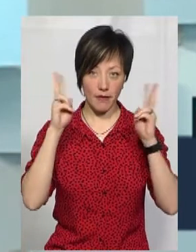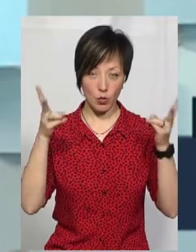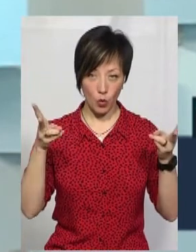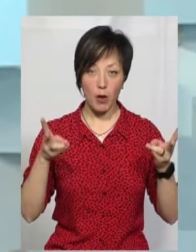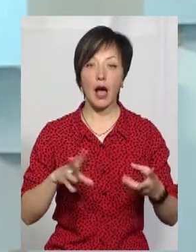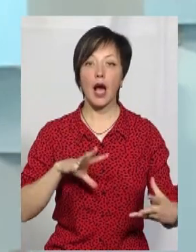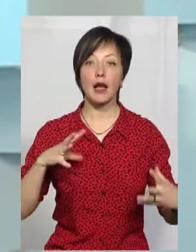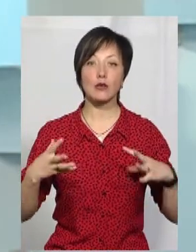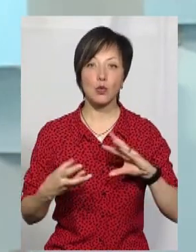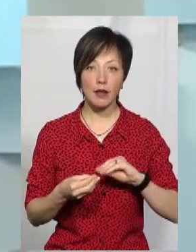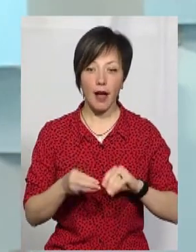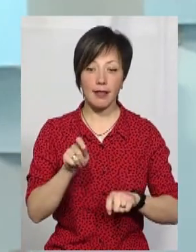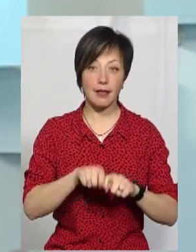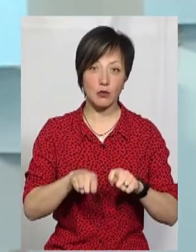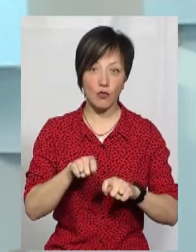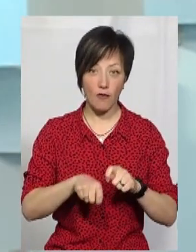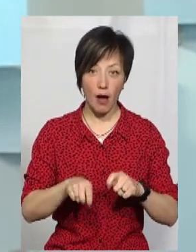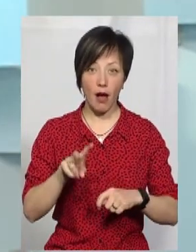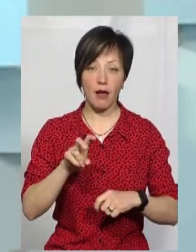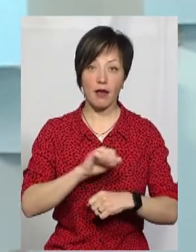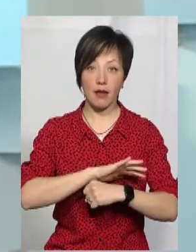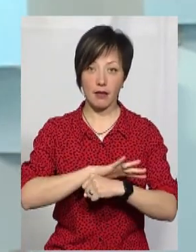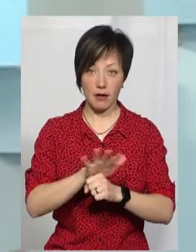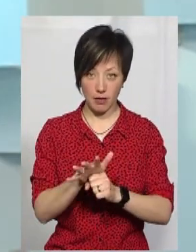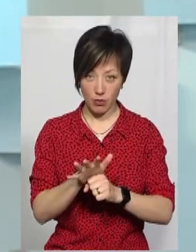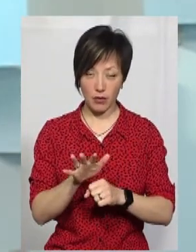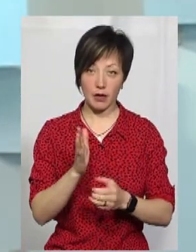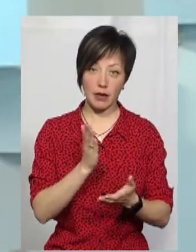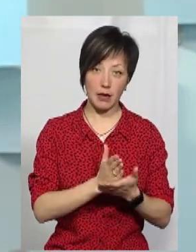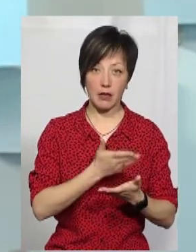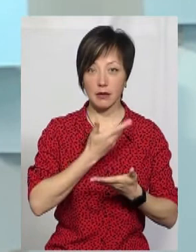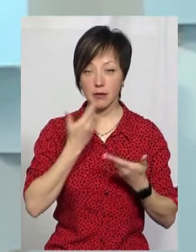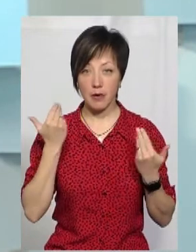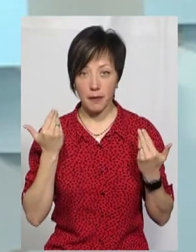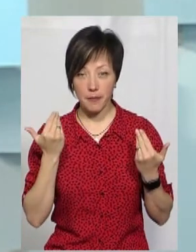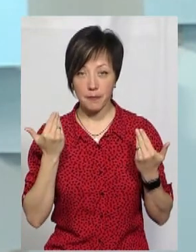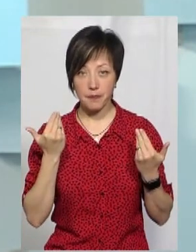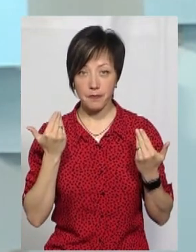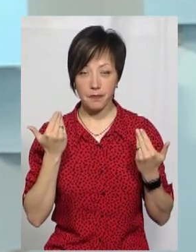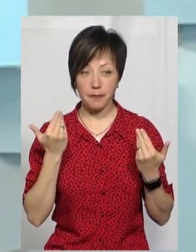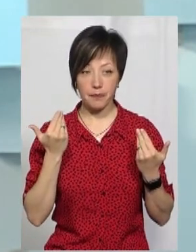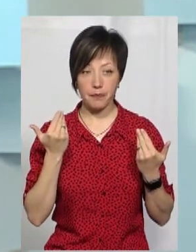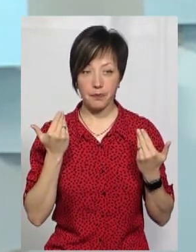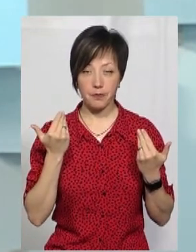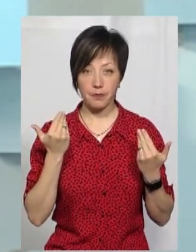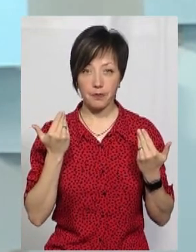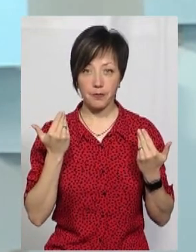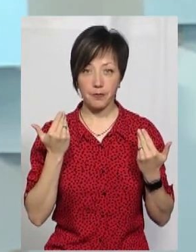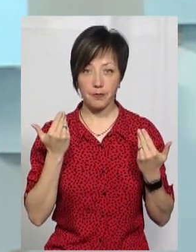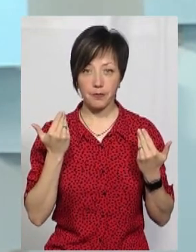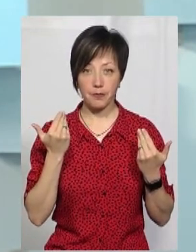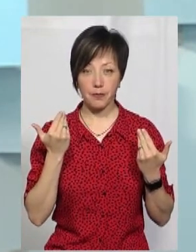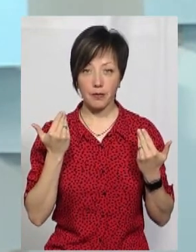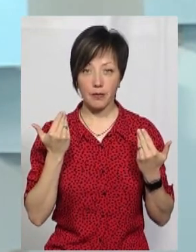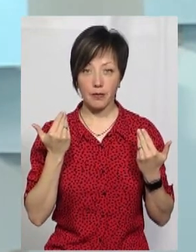що результати тестування на апараті амплифікатор, який здійснює саме тестування методом полімеразної ланцюгової